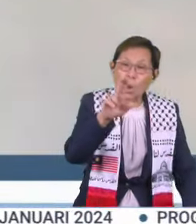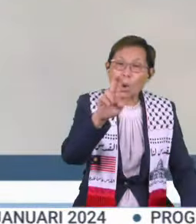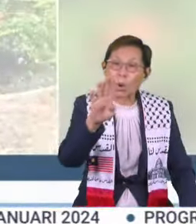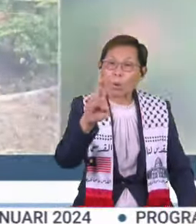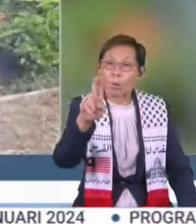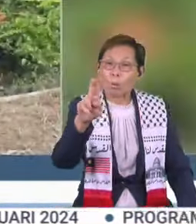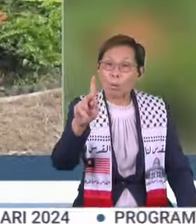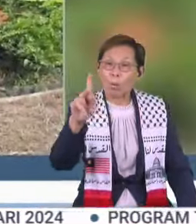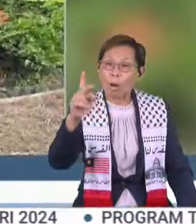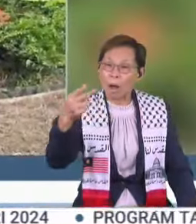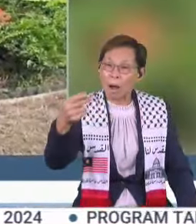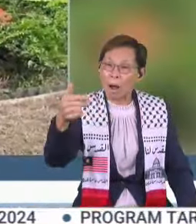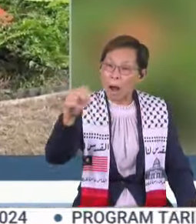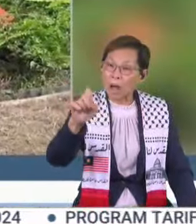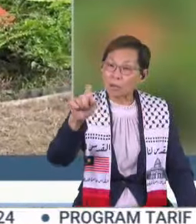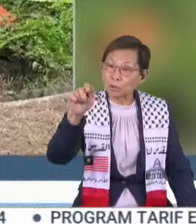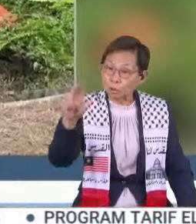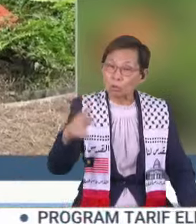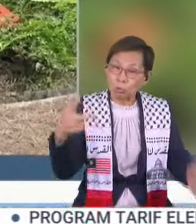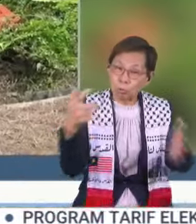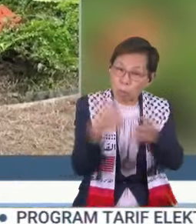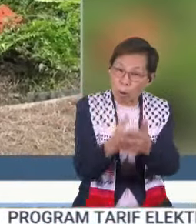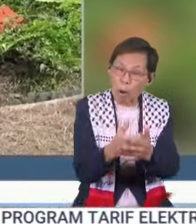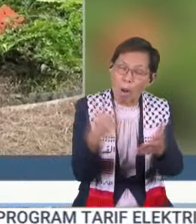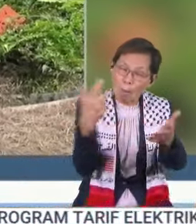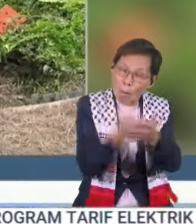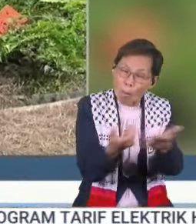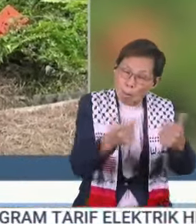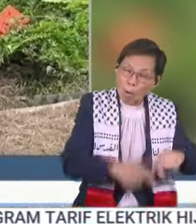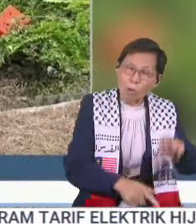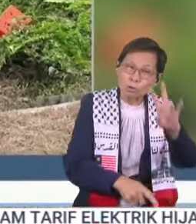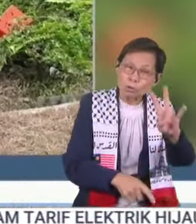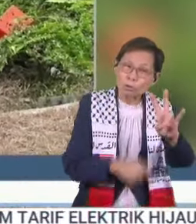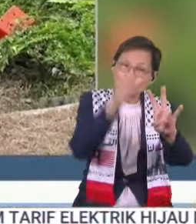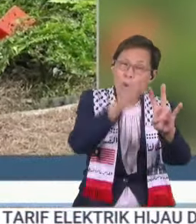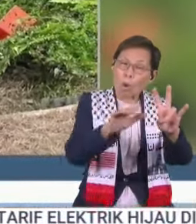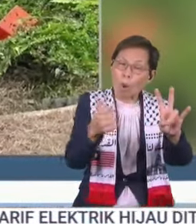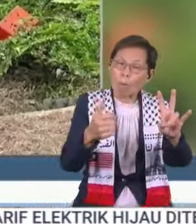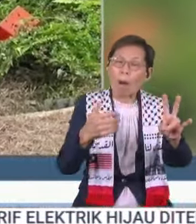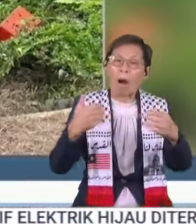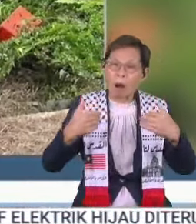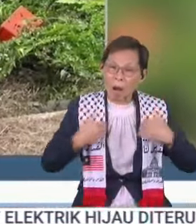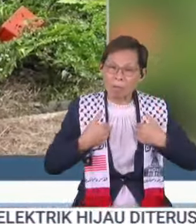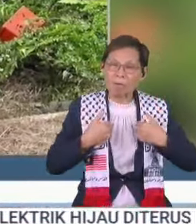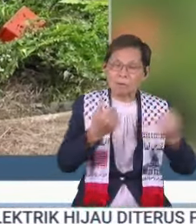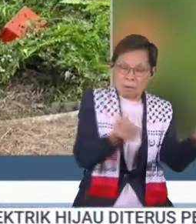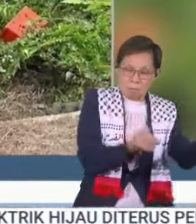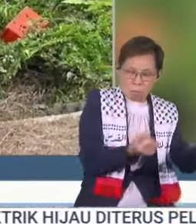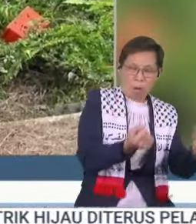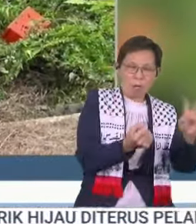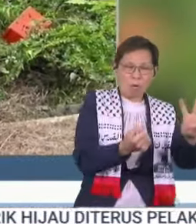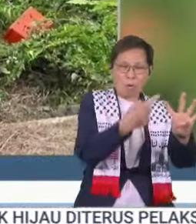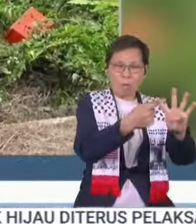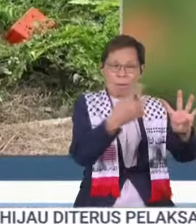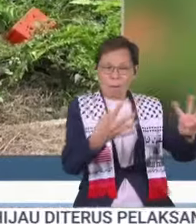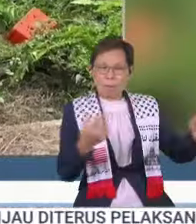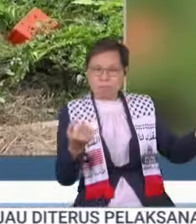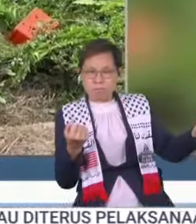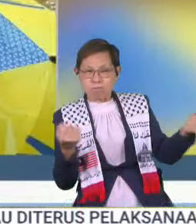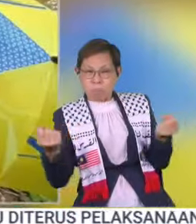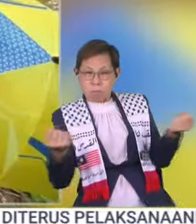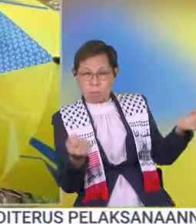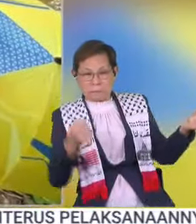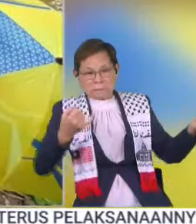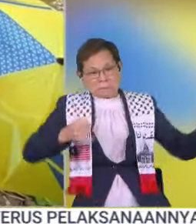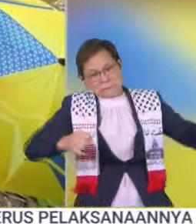di bahagian Seri Aman. Kemalangan kendiri yang berlaku pada 7 Oktober lalu membabitkan sebuah kenderaan pacuan 4 roda